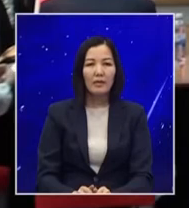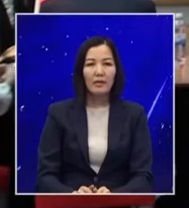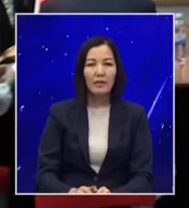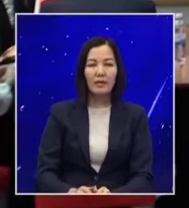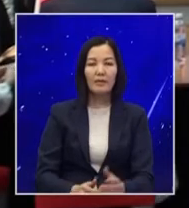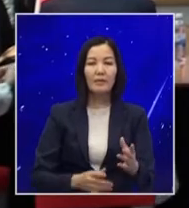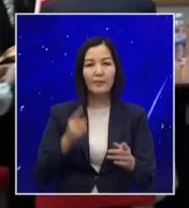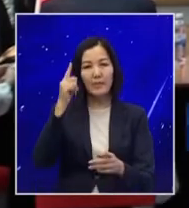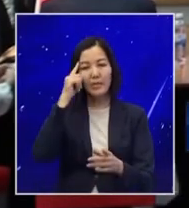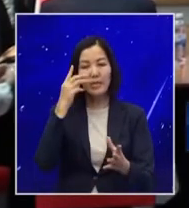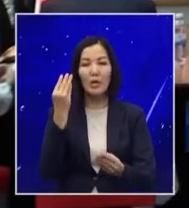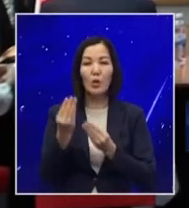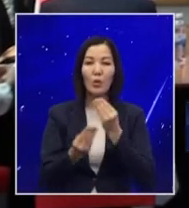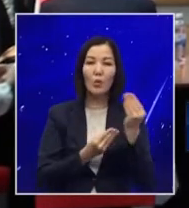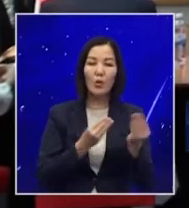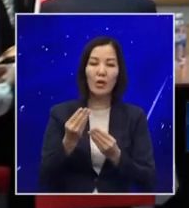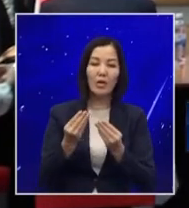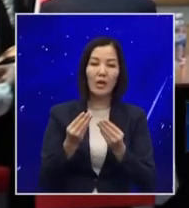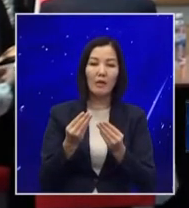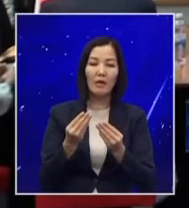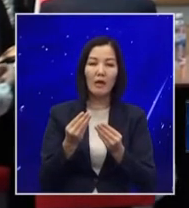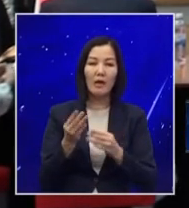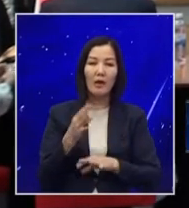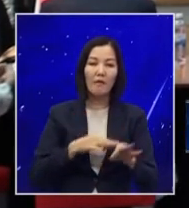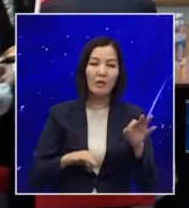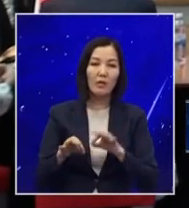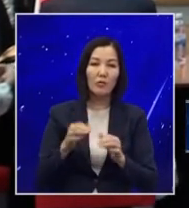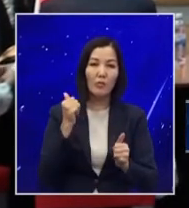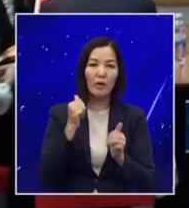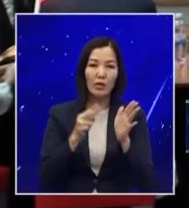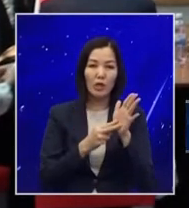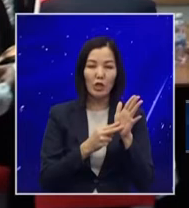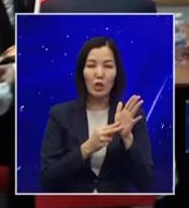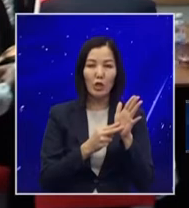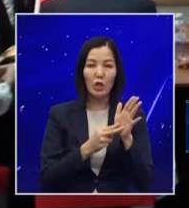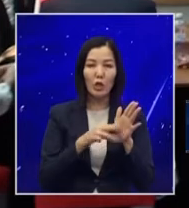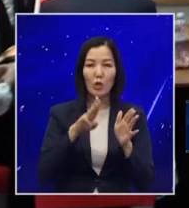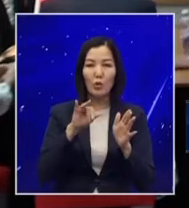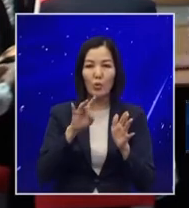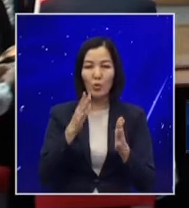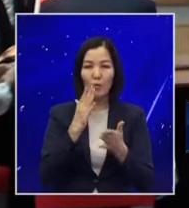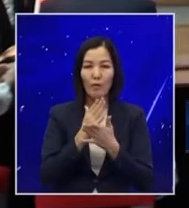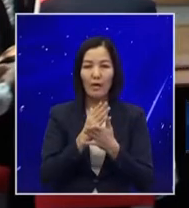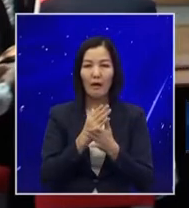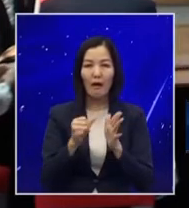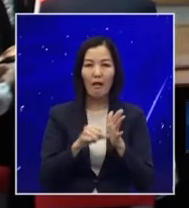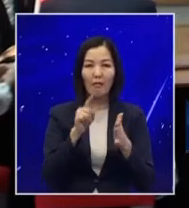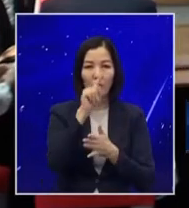Зияткерлік ойын бұл авторлық жоба, 7 турдан тұрады. Әрбір турдың өзінің 6 сұрақтары бар. Сұрақтарының